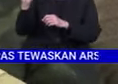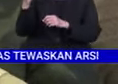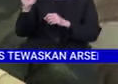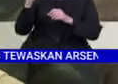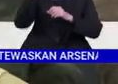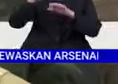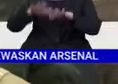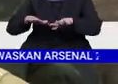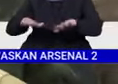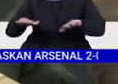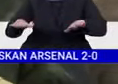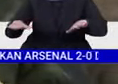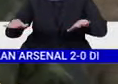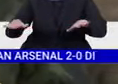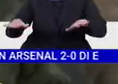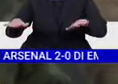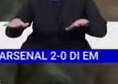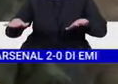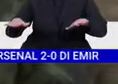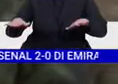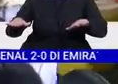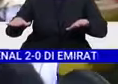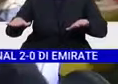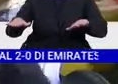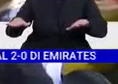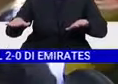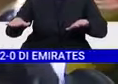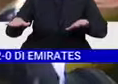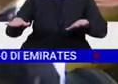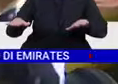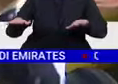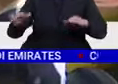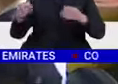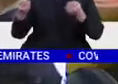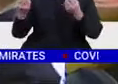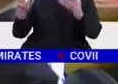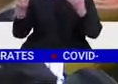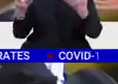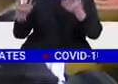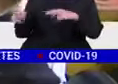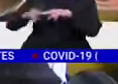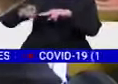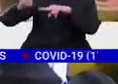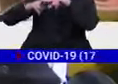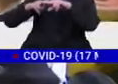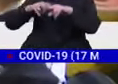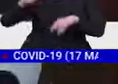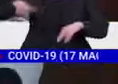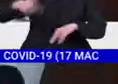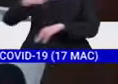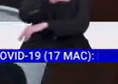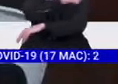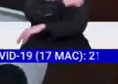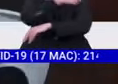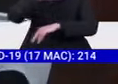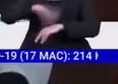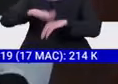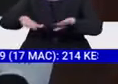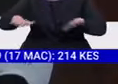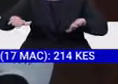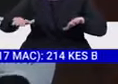terhadap kanak-kanak juga dalam keadaan yang agak meningkat kepada mereka yang tidak bereaksi menjadi itulah